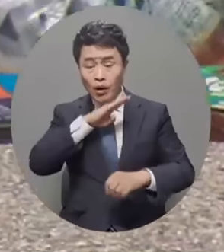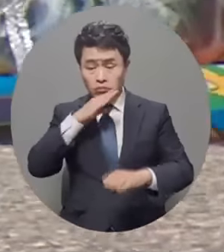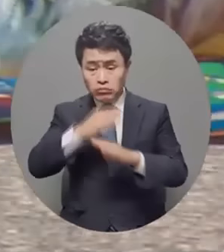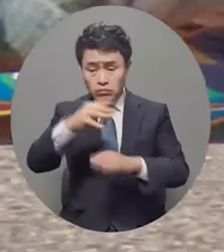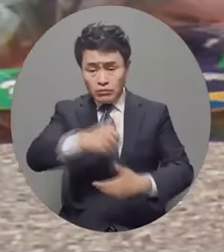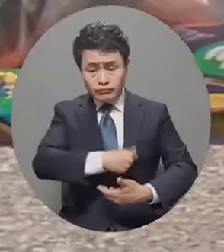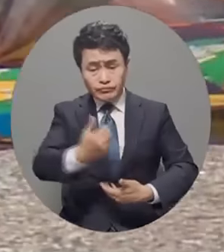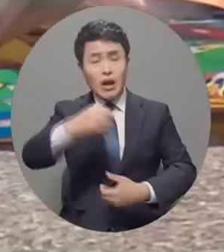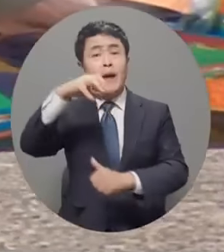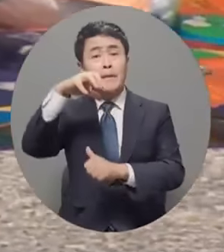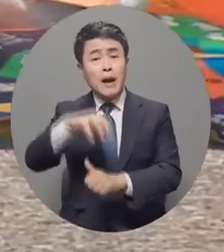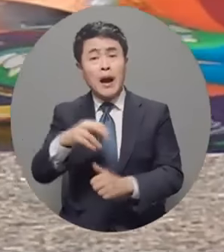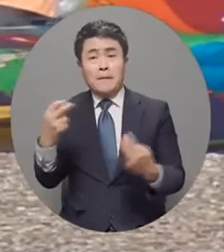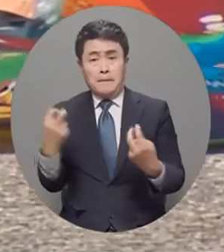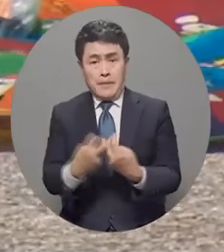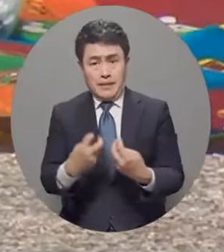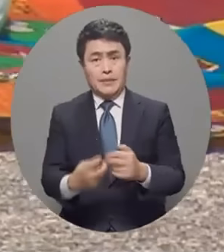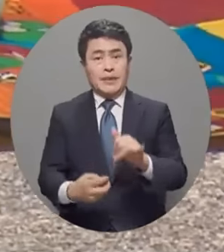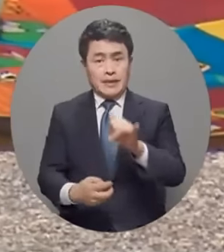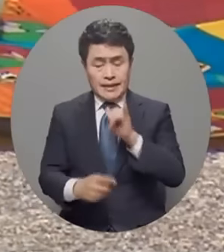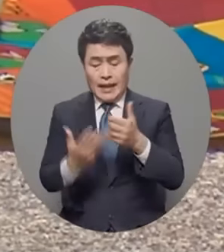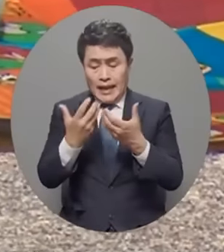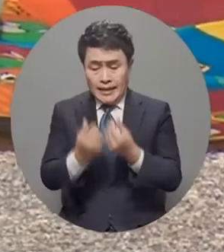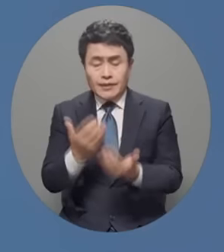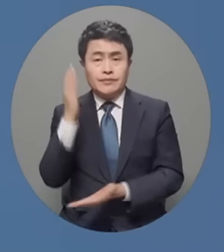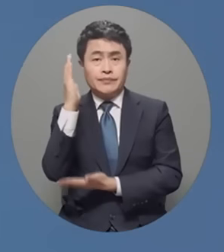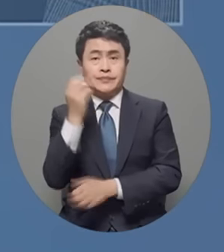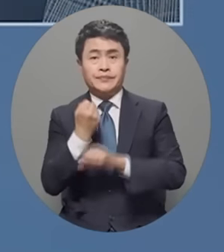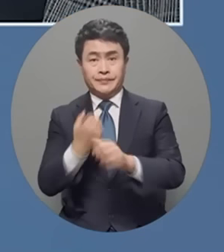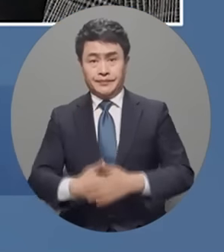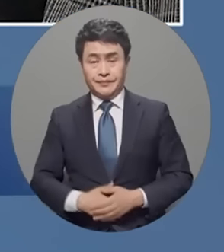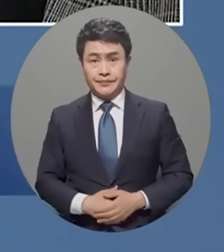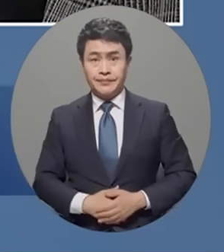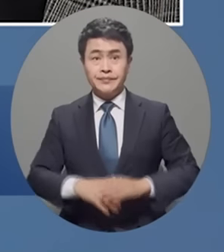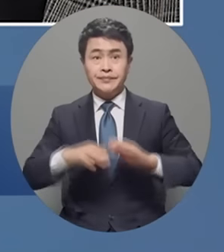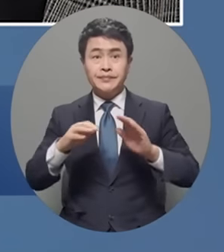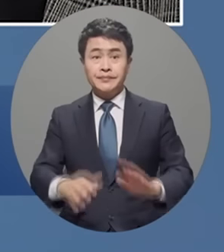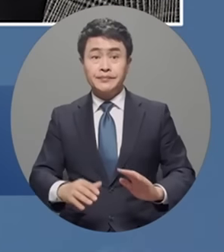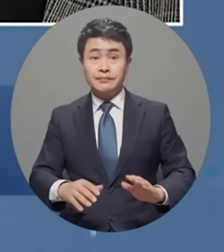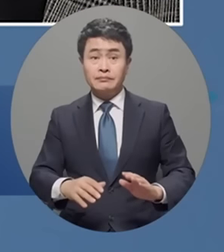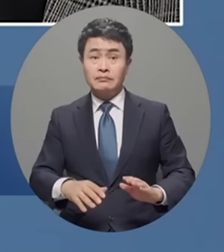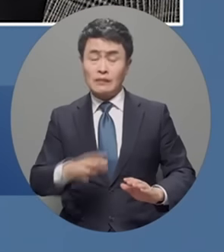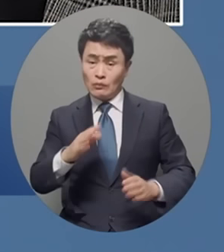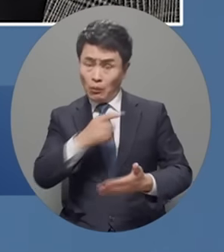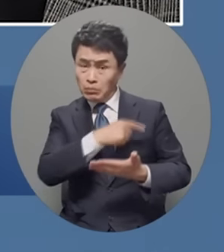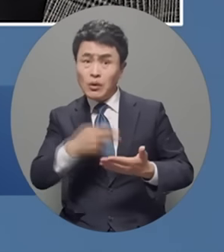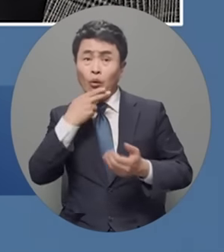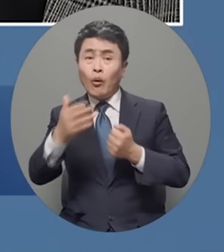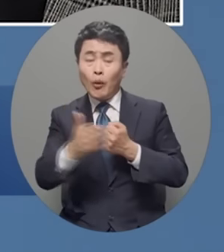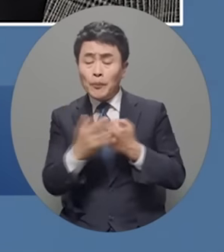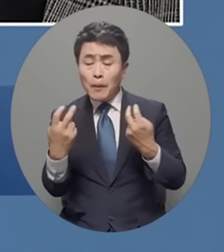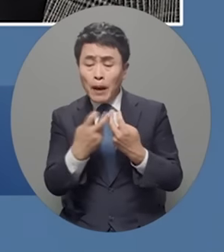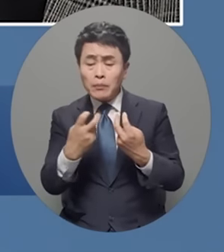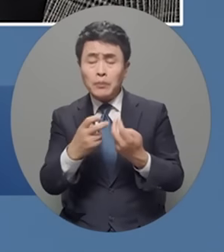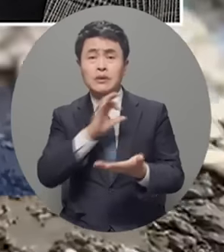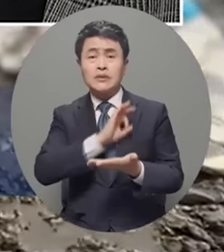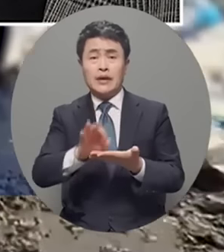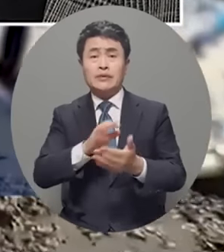제한할 수 있는 다른 방법이 있다는 예시를 든 겁니다. 덜 치매적인 방법이 있으면 그 방법을 쓰라는